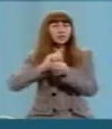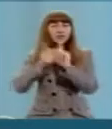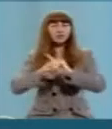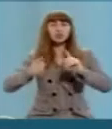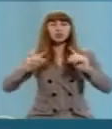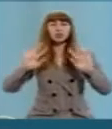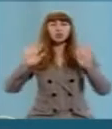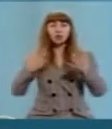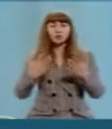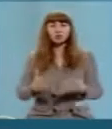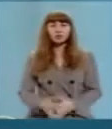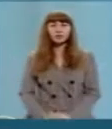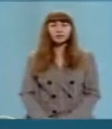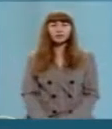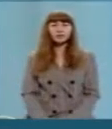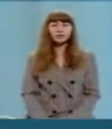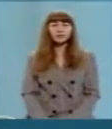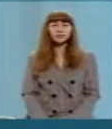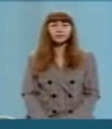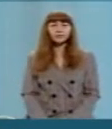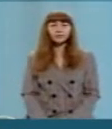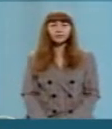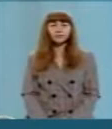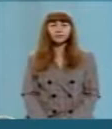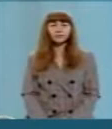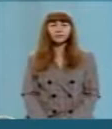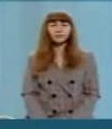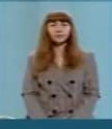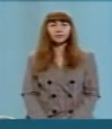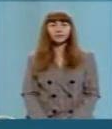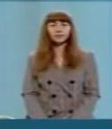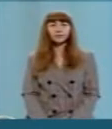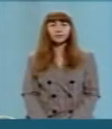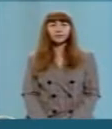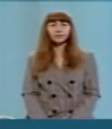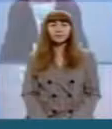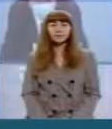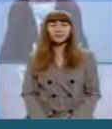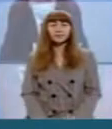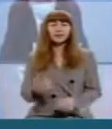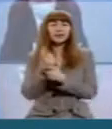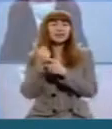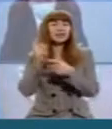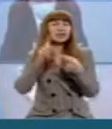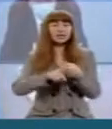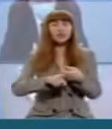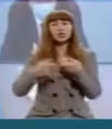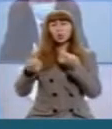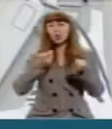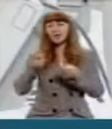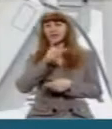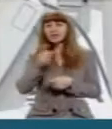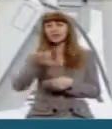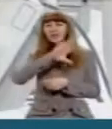тиісті өңірлердегі ахуалды түзеу қажеттігін ескертейін. Бұл барлық облыстардың басшыларына да